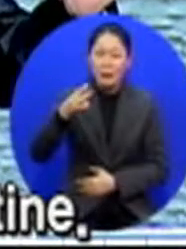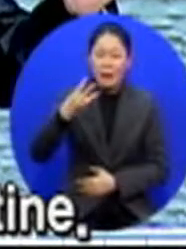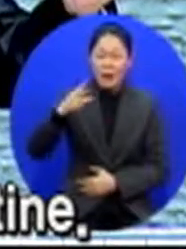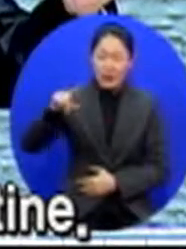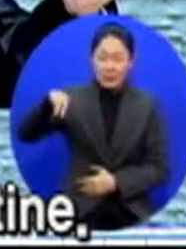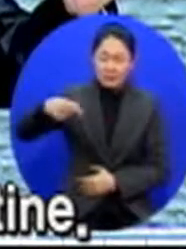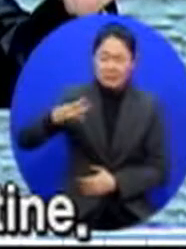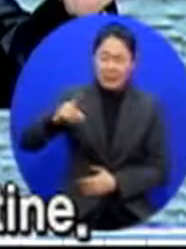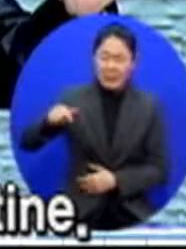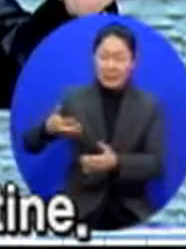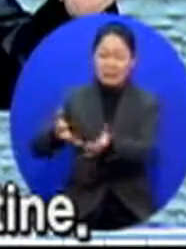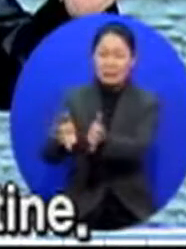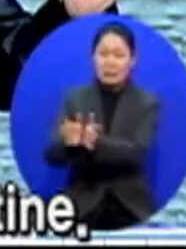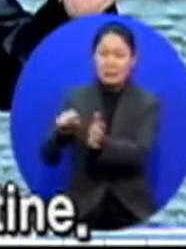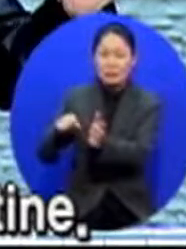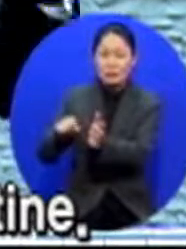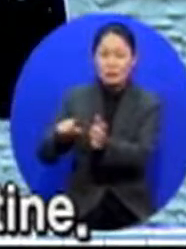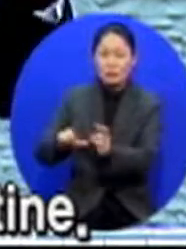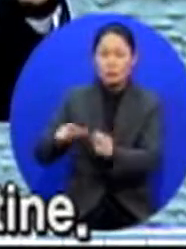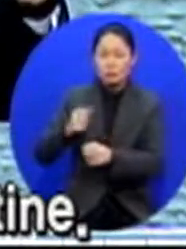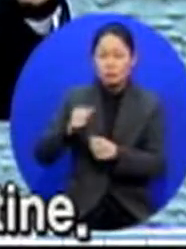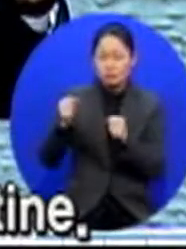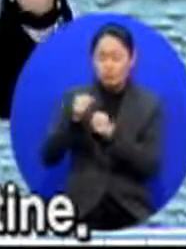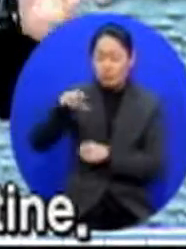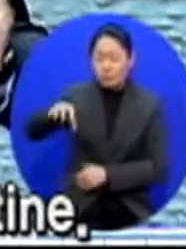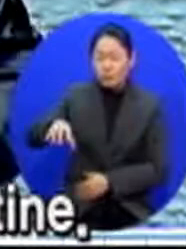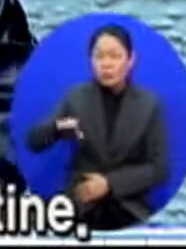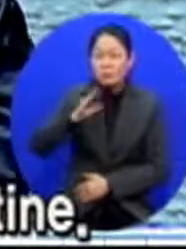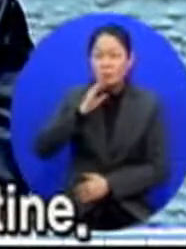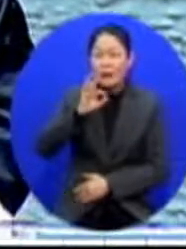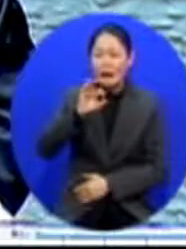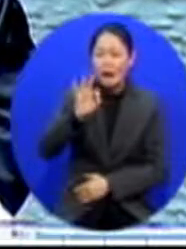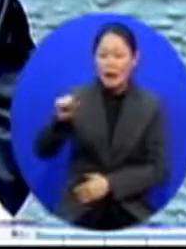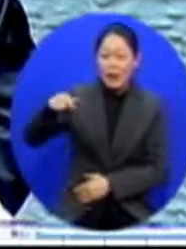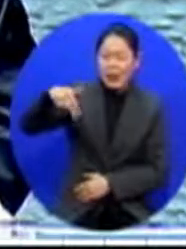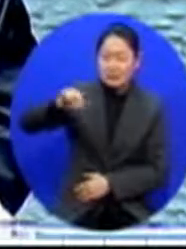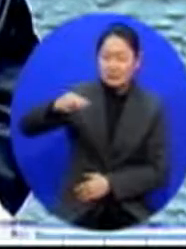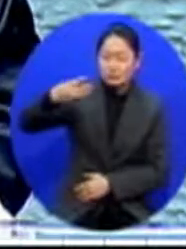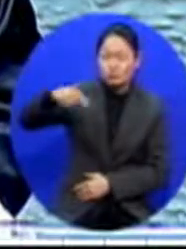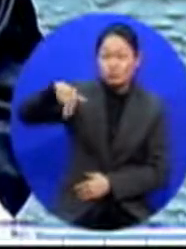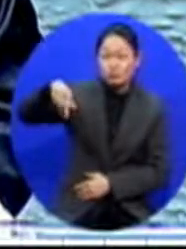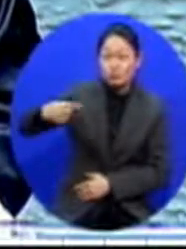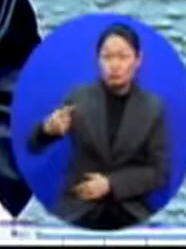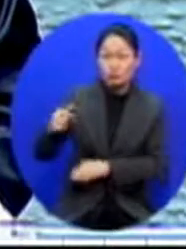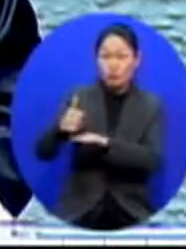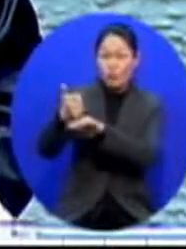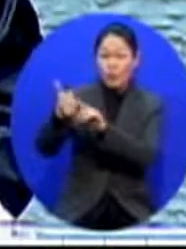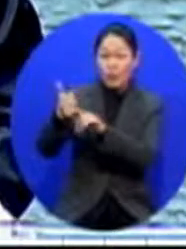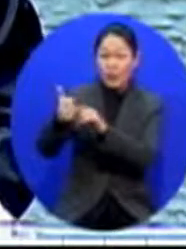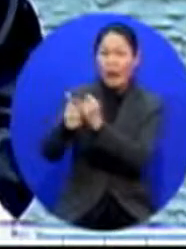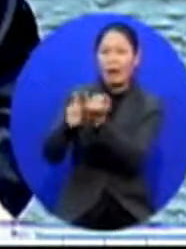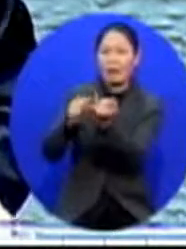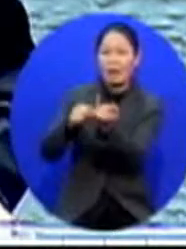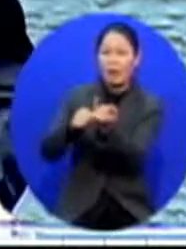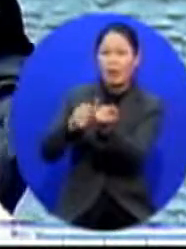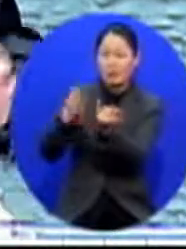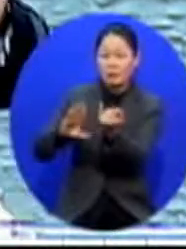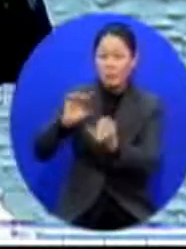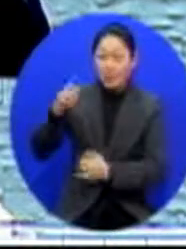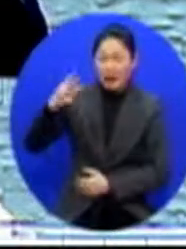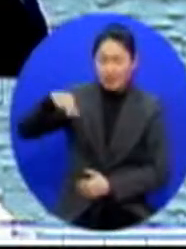하마드 라고 하는 곳에 왕 아 g2 스의 아내 였읍니다 근데 벨 송 덕이 와서 보니까